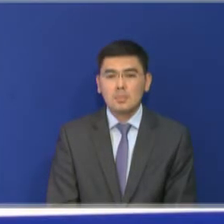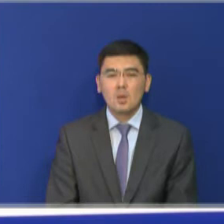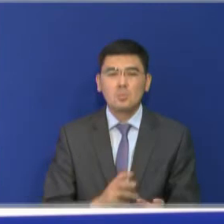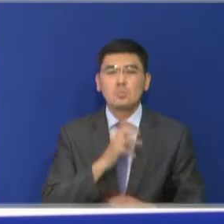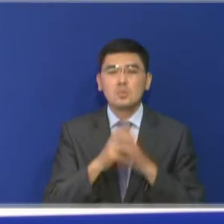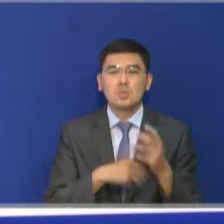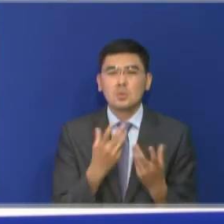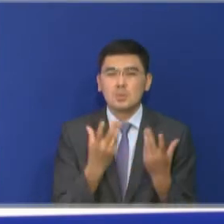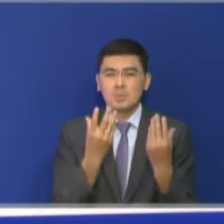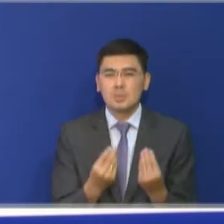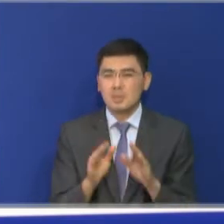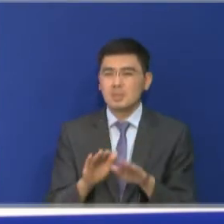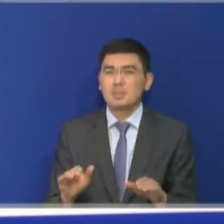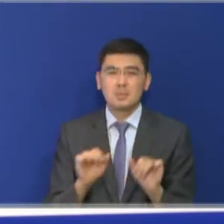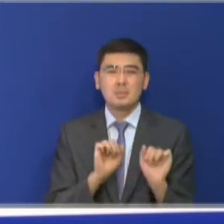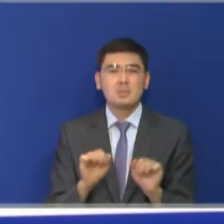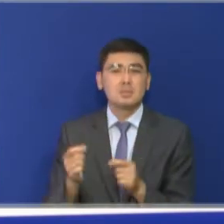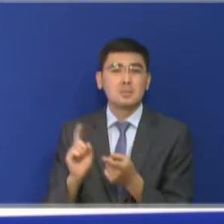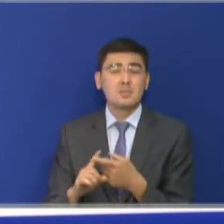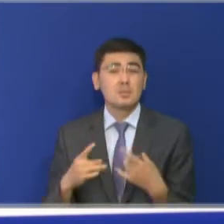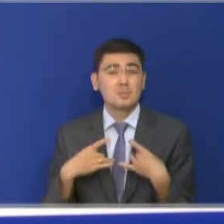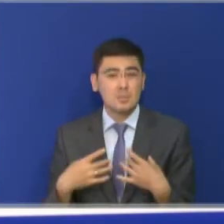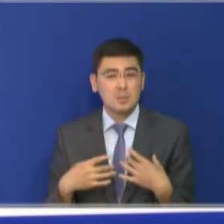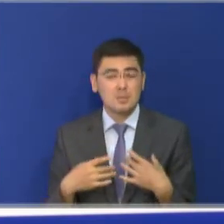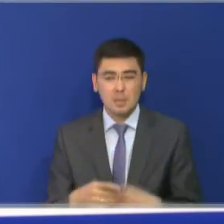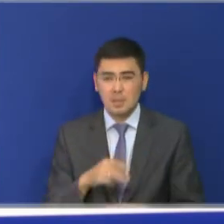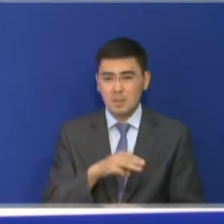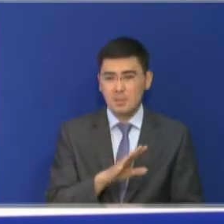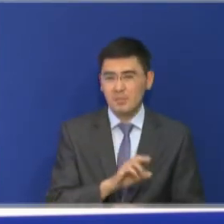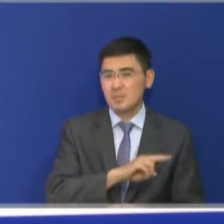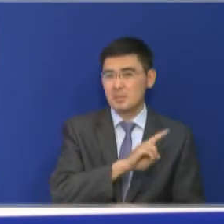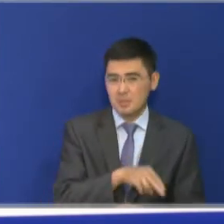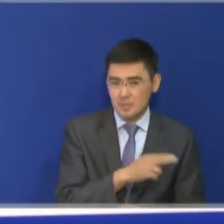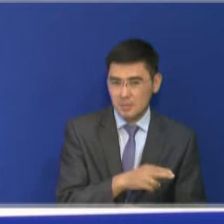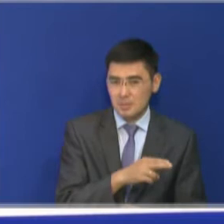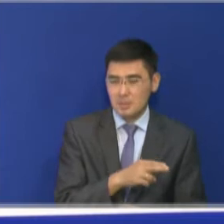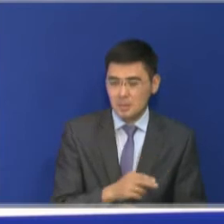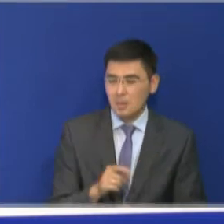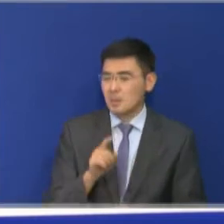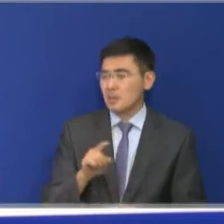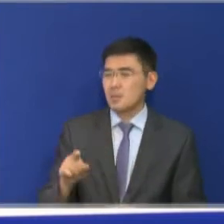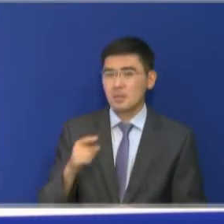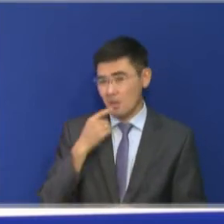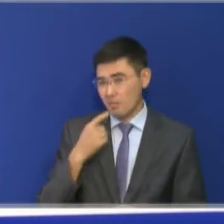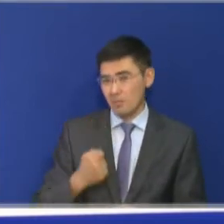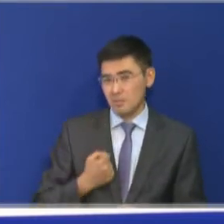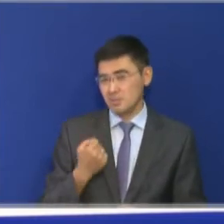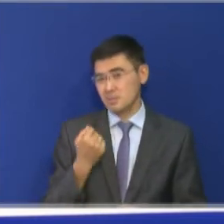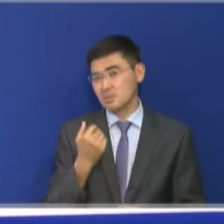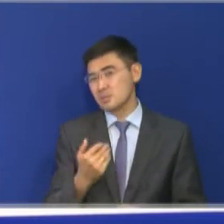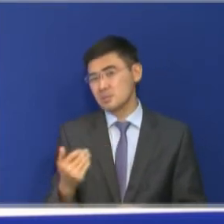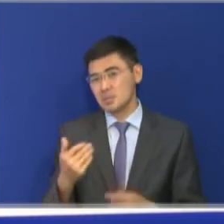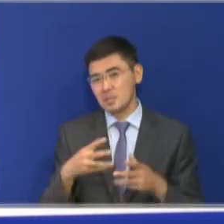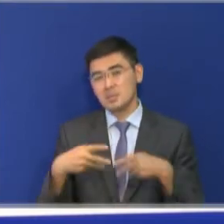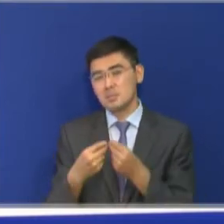Халықаралық балаларды қорғау күніне орай Ішкі істер министрлігінің Шығыс өңірлік әскери тергеу басқармасының офицерлері әлеуметтік